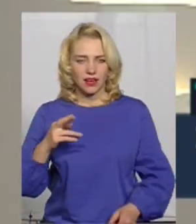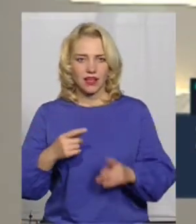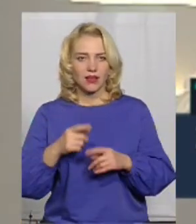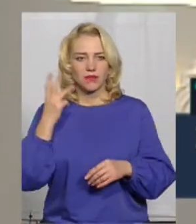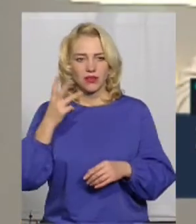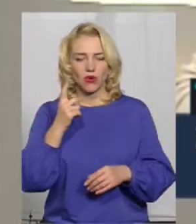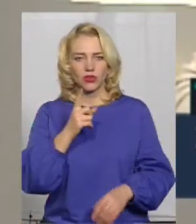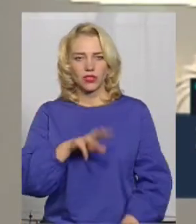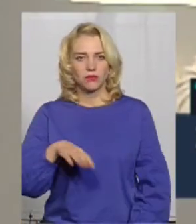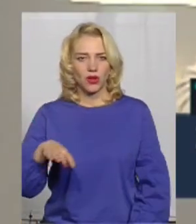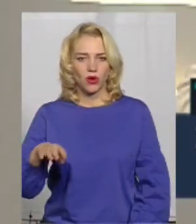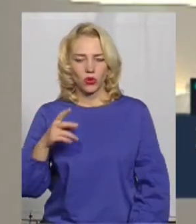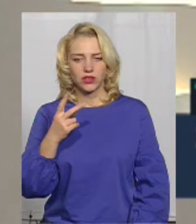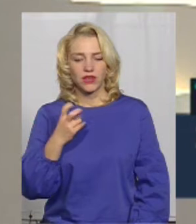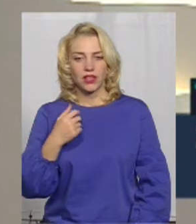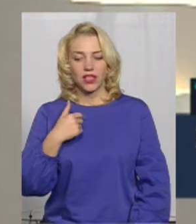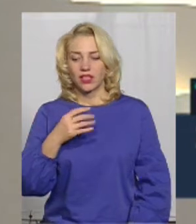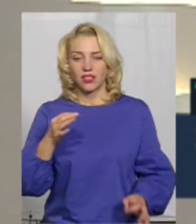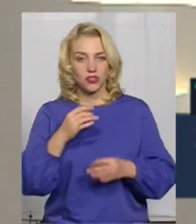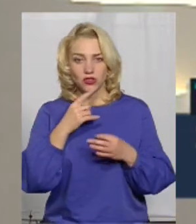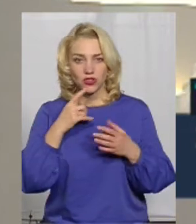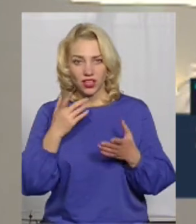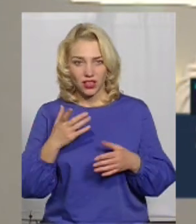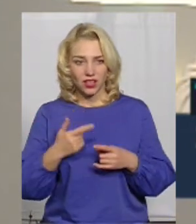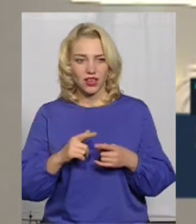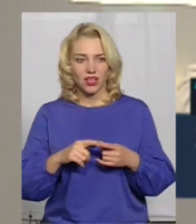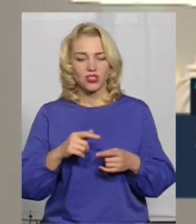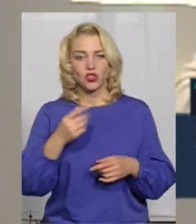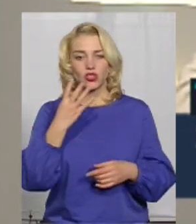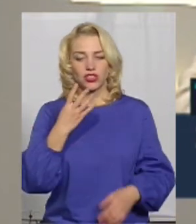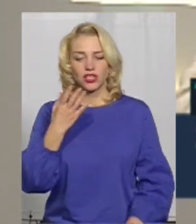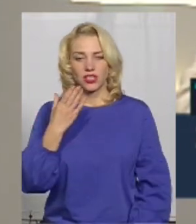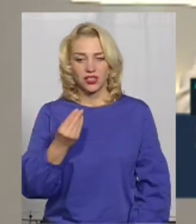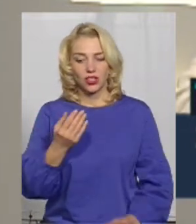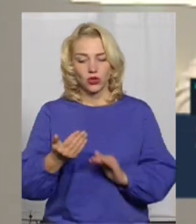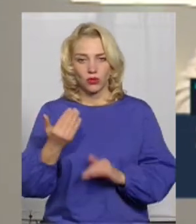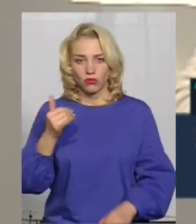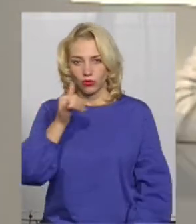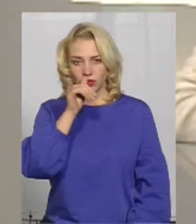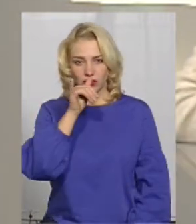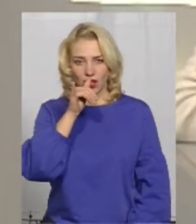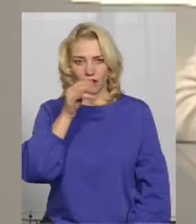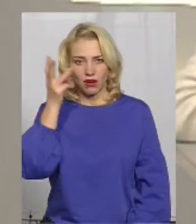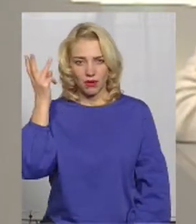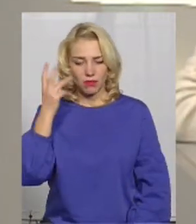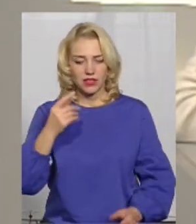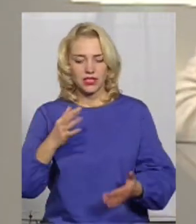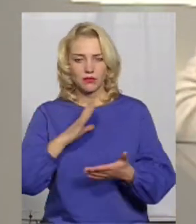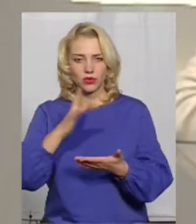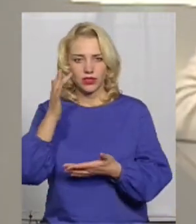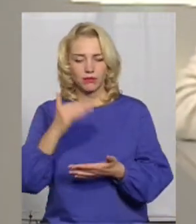натякаю. 4 дні тому Інстаграм Хмельницького створив рейтинг